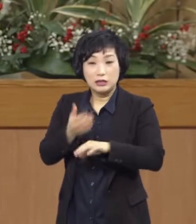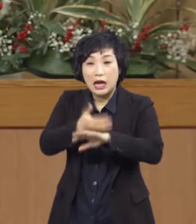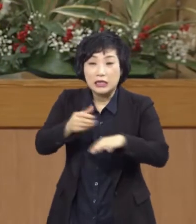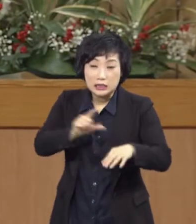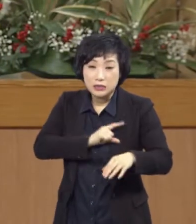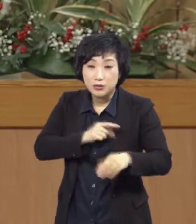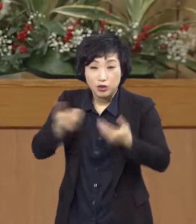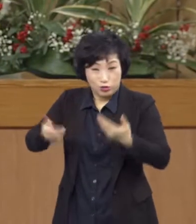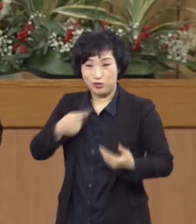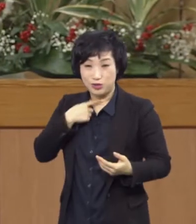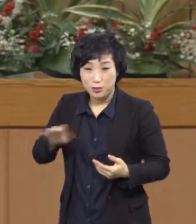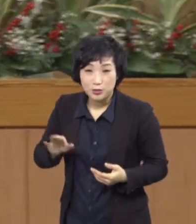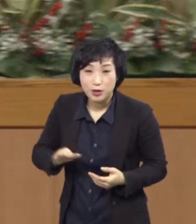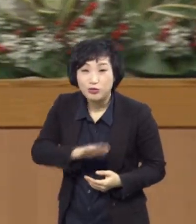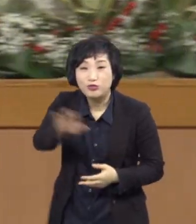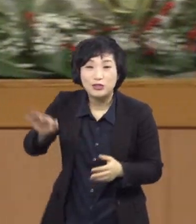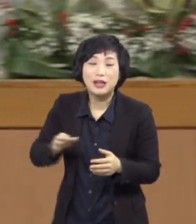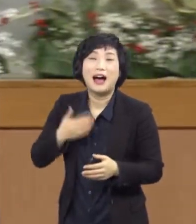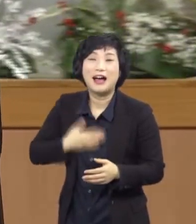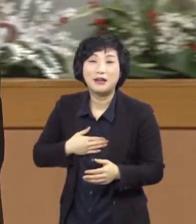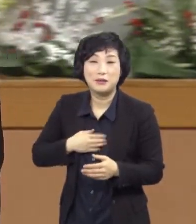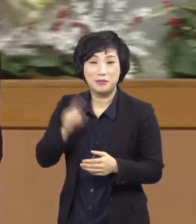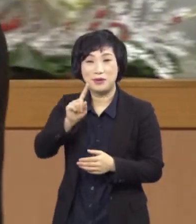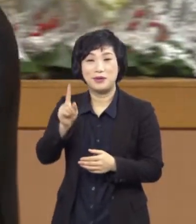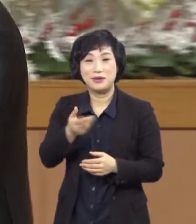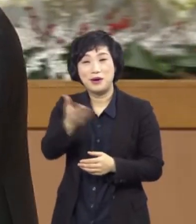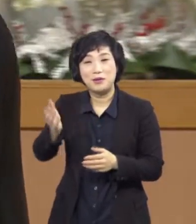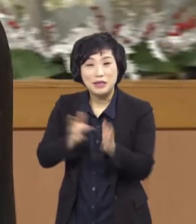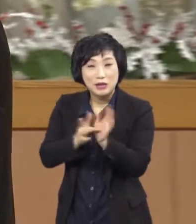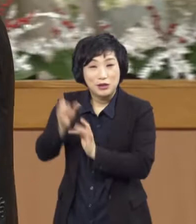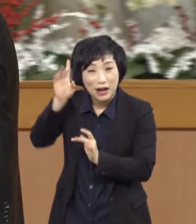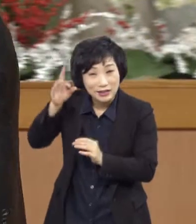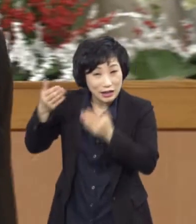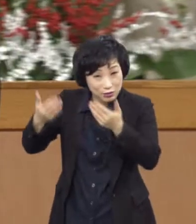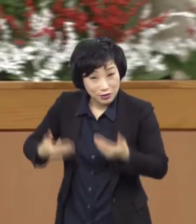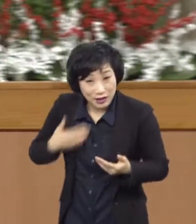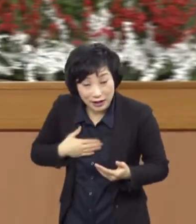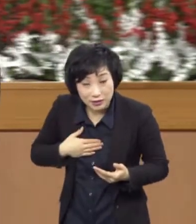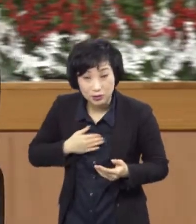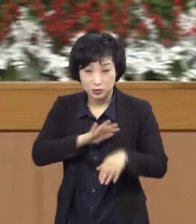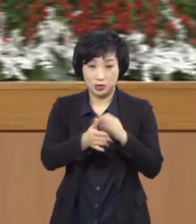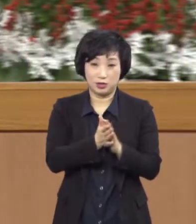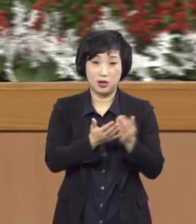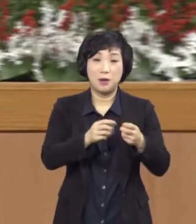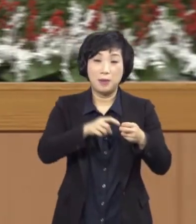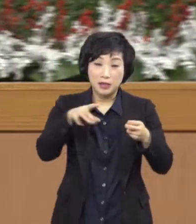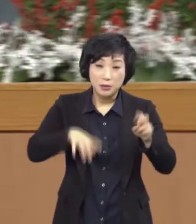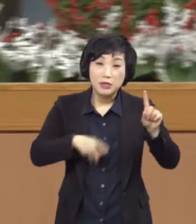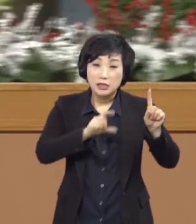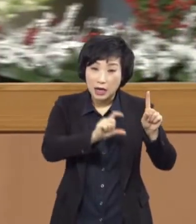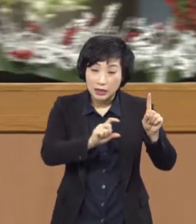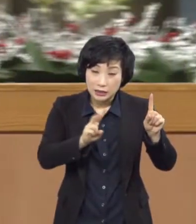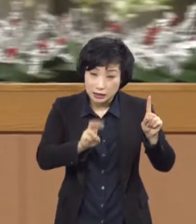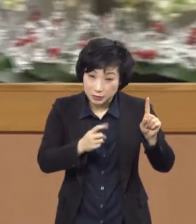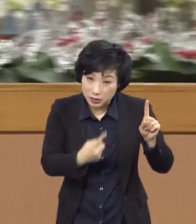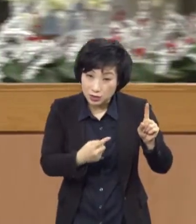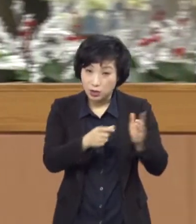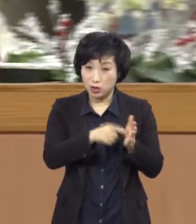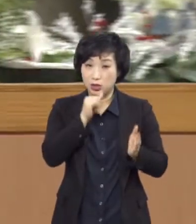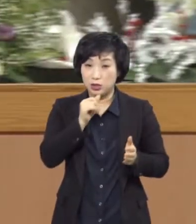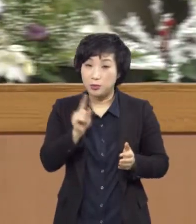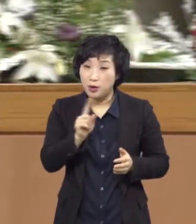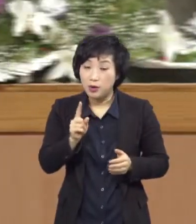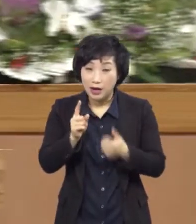우린 예수밖에 없다. 그래서 마태복음 1장 21절에 아들을 낳으리니